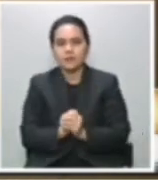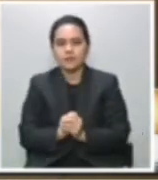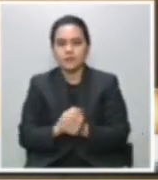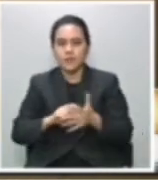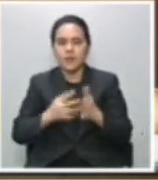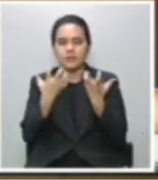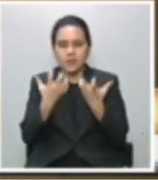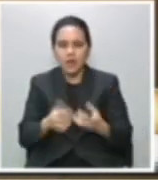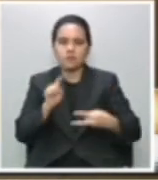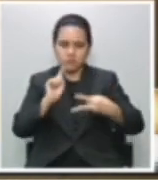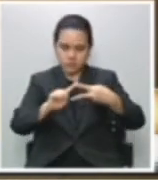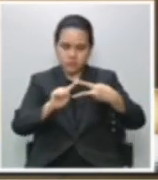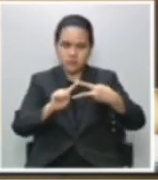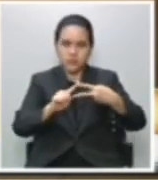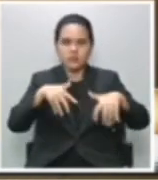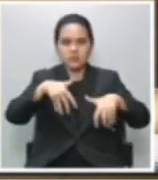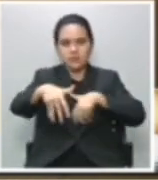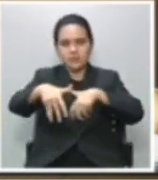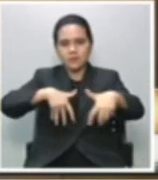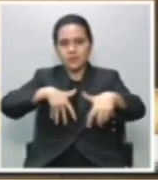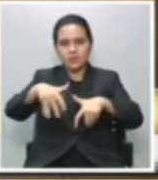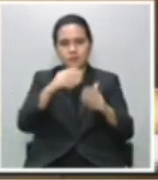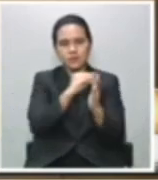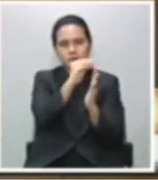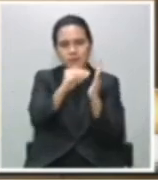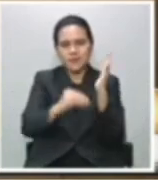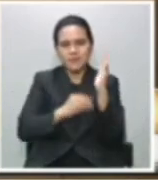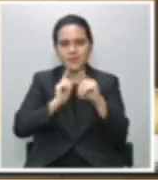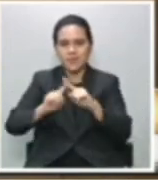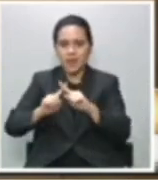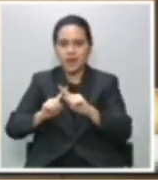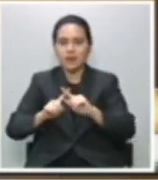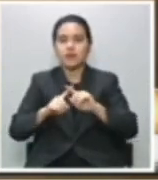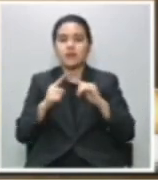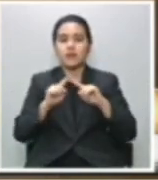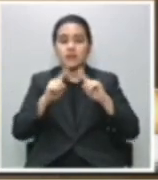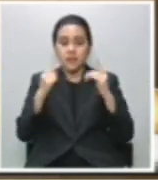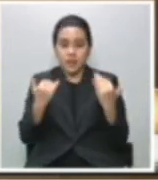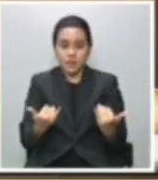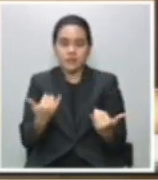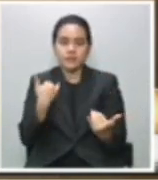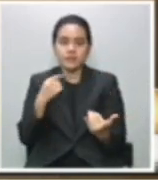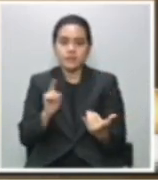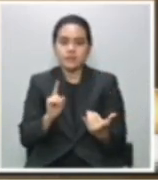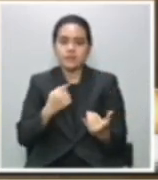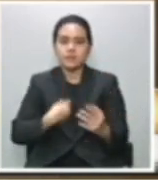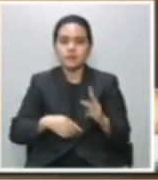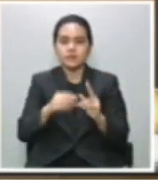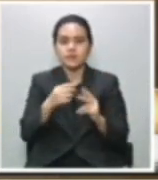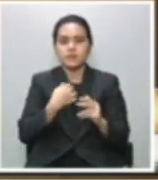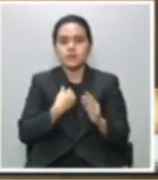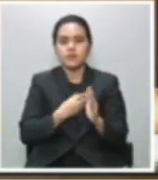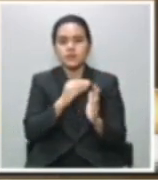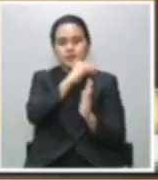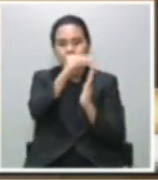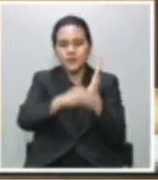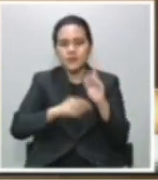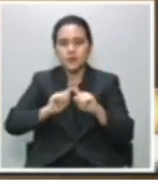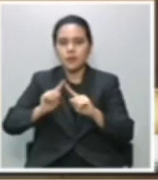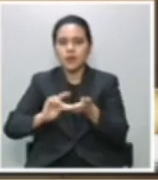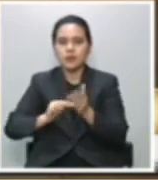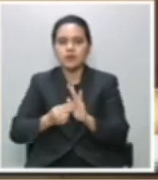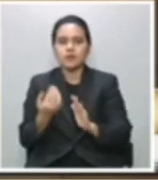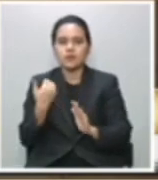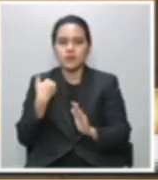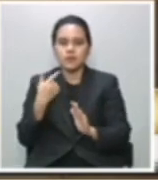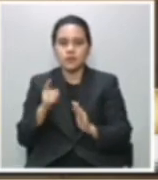ยู่ที่ท้องถิ่นทั้งหมดแต่อย่างไรก็ตามท้องถิ่นเองก็จะเป็นงบที่เอาไปใช้ได้เนี่ยนะครับไม่ใช่ภารกิจไทยโ